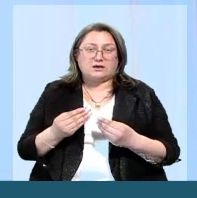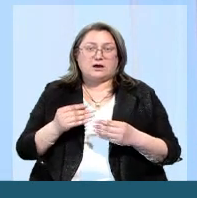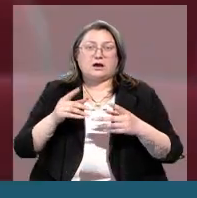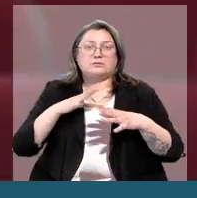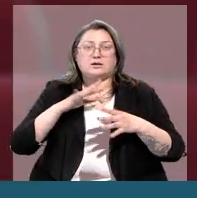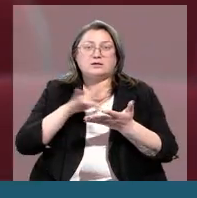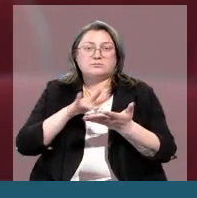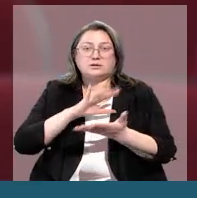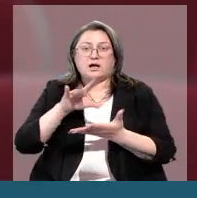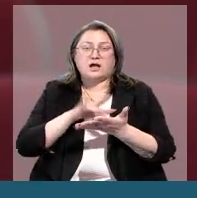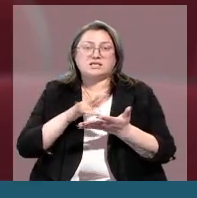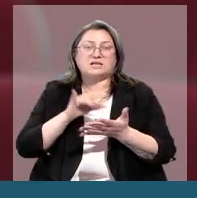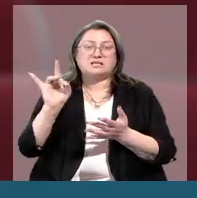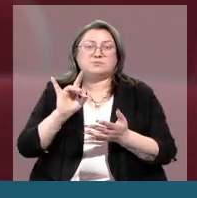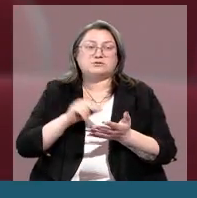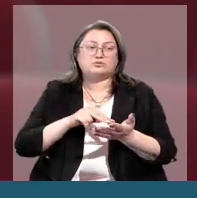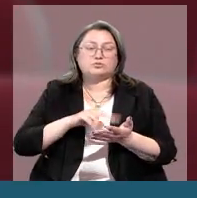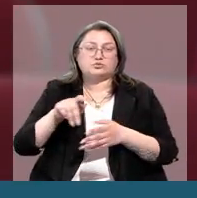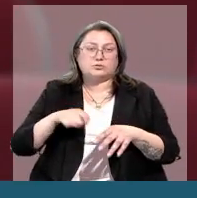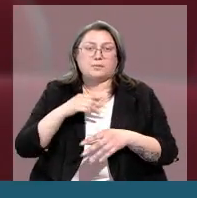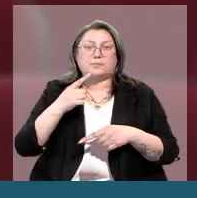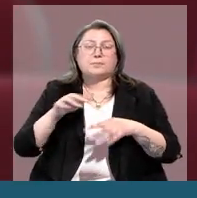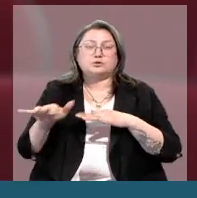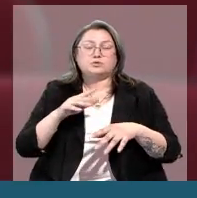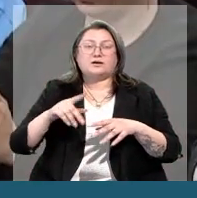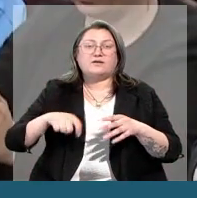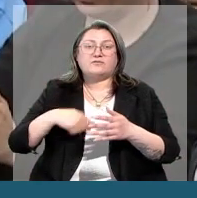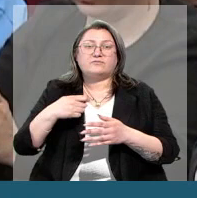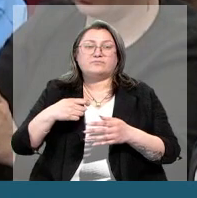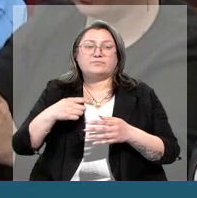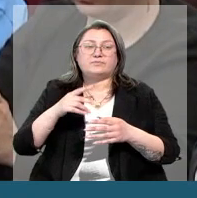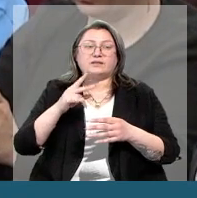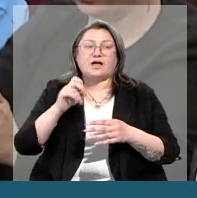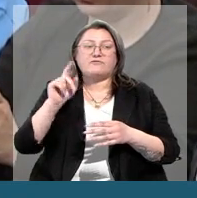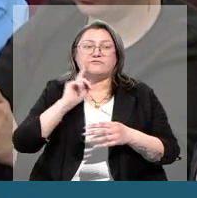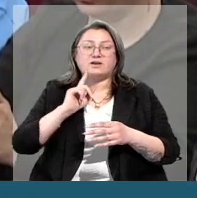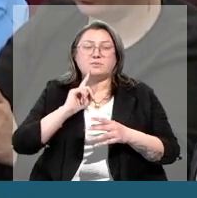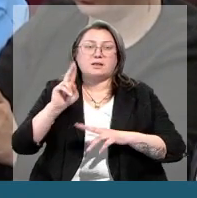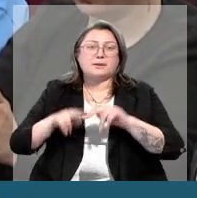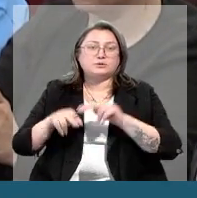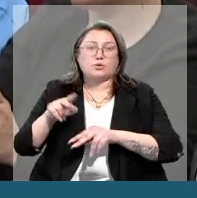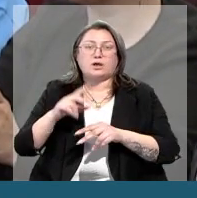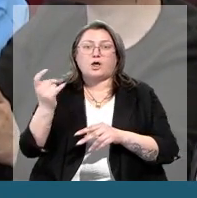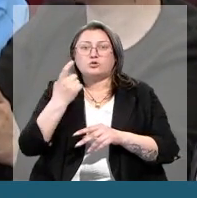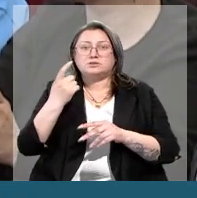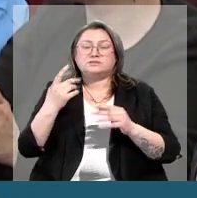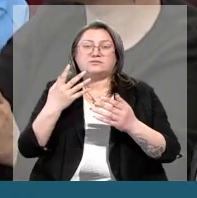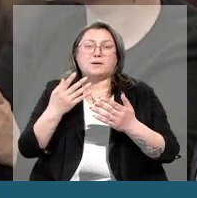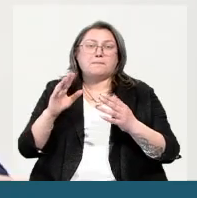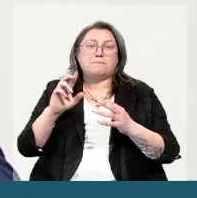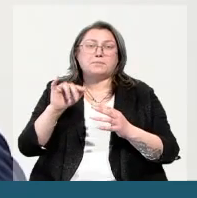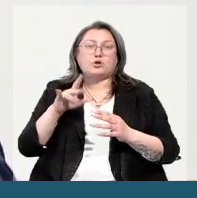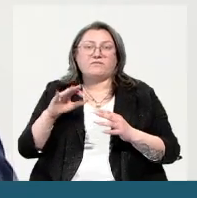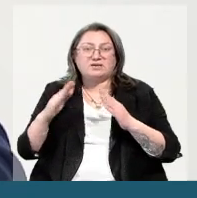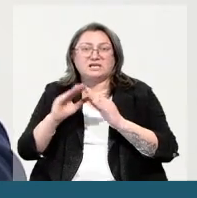өте өресімі жылжымайтын мүлік әбектілеріне жатпайтын уақытша құрлыстарға, шаруашылық тұрмыстық және өзгерде құрлыстарға қолданылмайды.